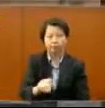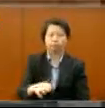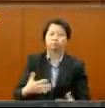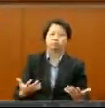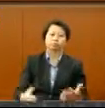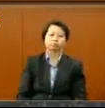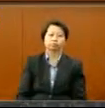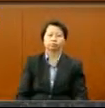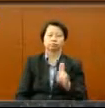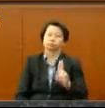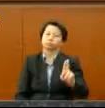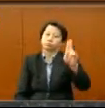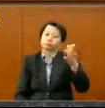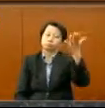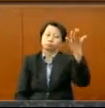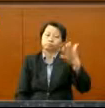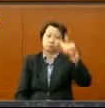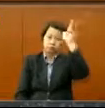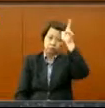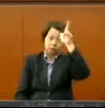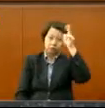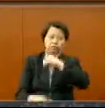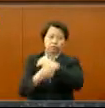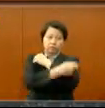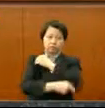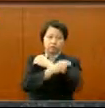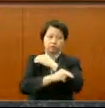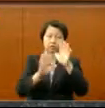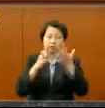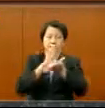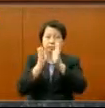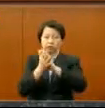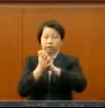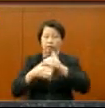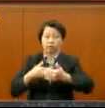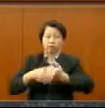pihak Kerajaan Negeri, adakah perlu dijadikan sebagai anak syarikat dan sebagainya, sebab ia membawa